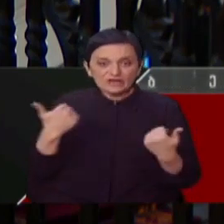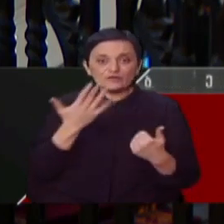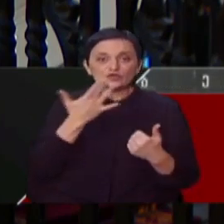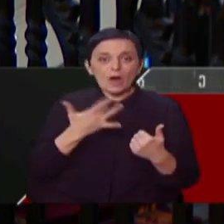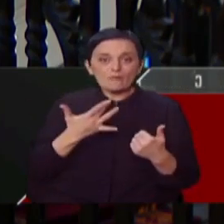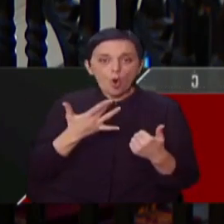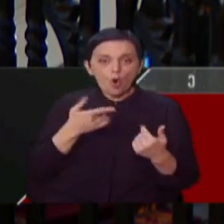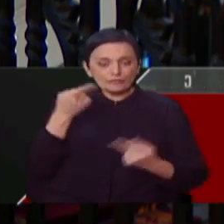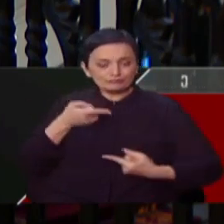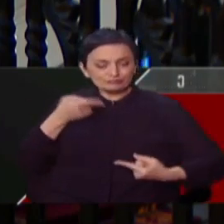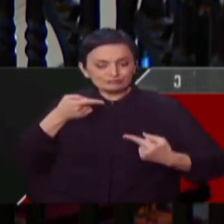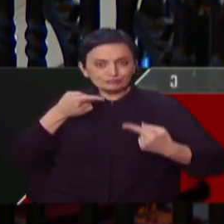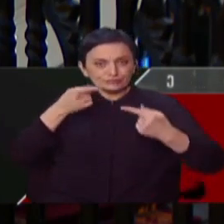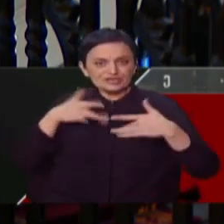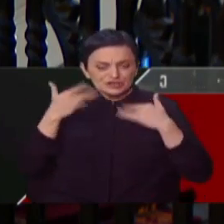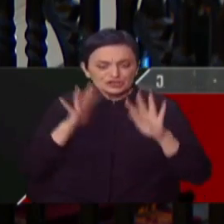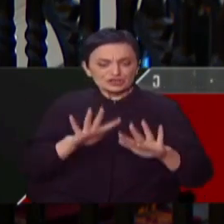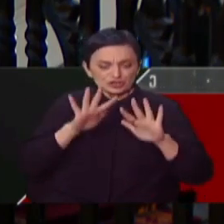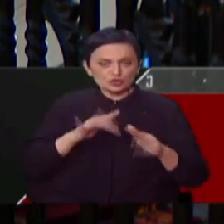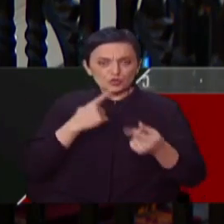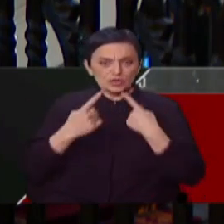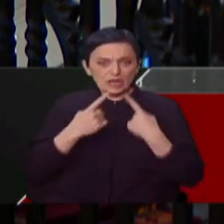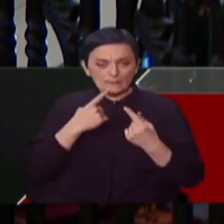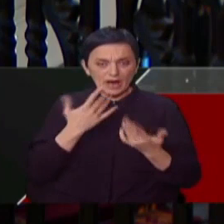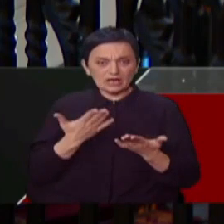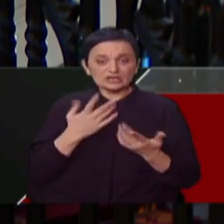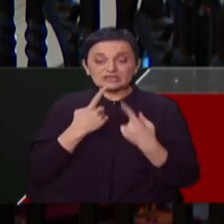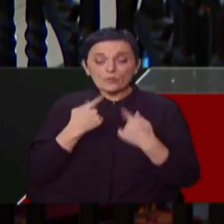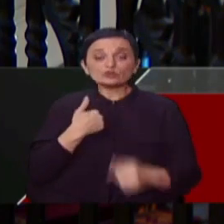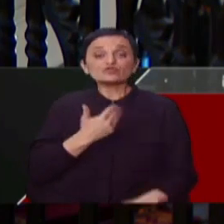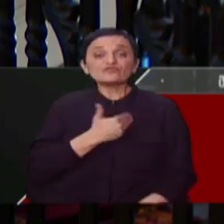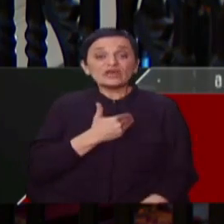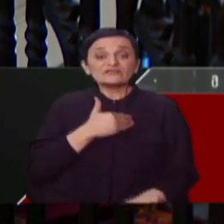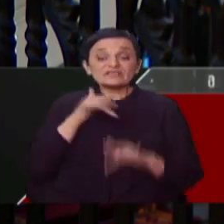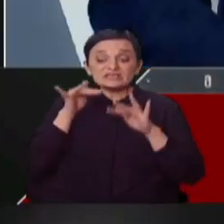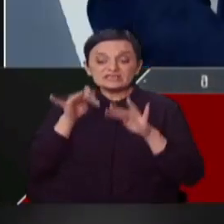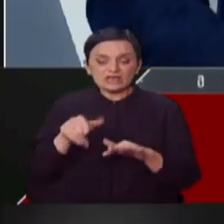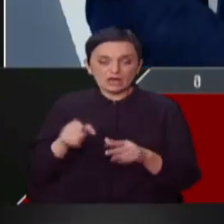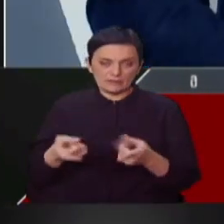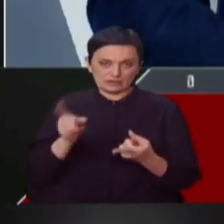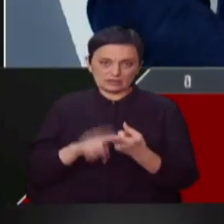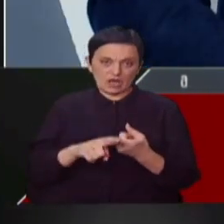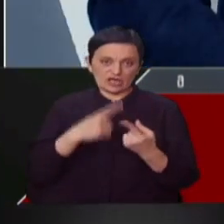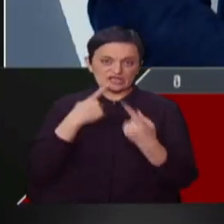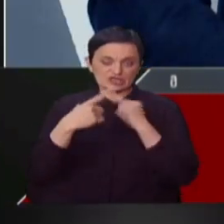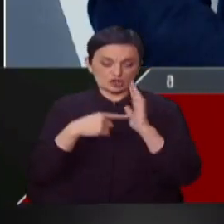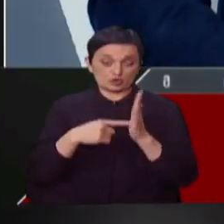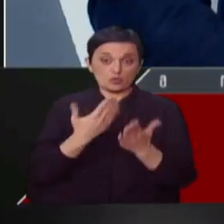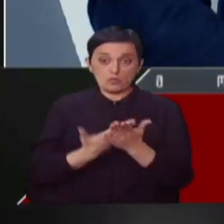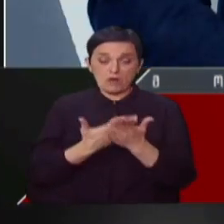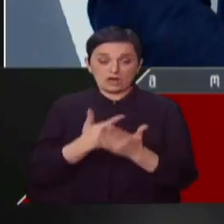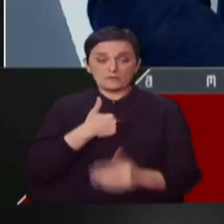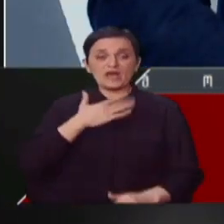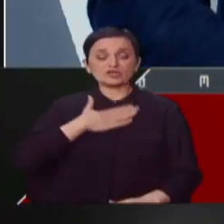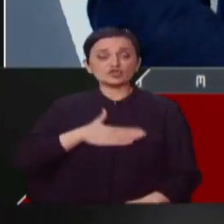პოლიტიკური კინკლაობა, სულ რაღაცა სიძულვილზე ლაპარაკი, სულ რაღაცა ზესაუბარ. ჩვენ გვინდა, რომ საქმესთან დაკავშირებით გამართოთ დისკუსია. მე მაგალითად სიამონ